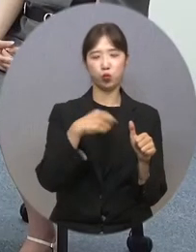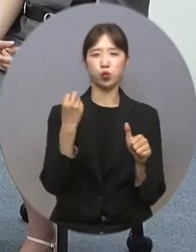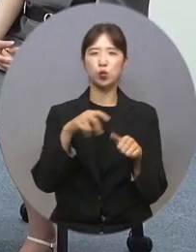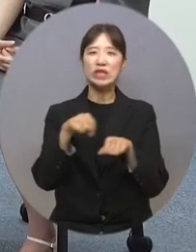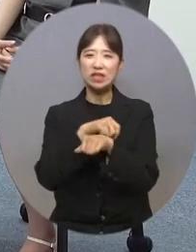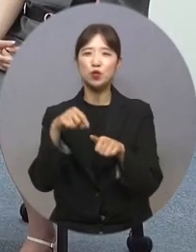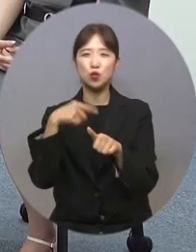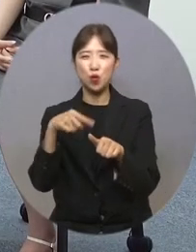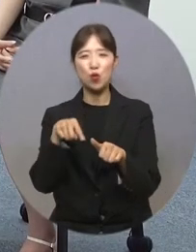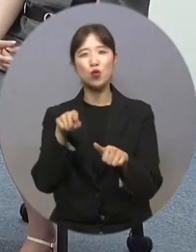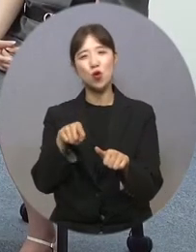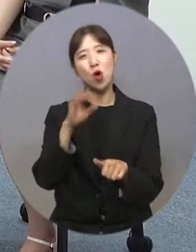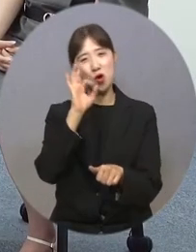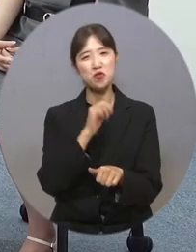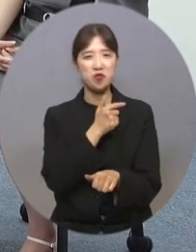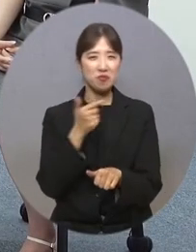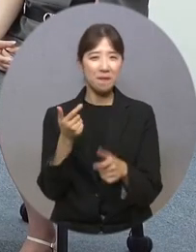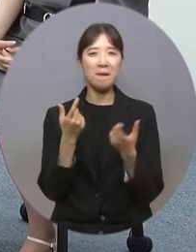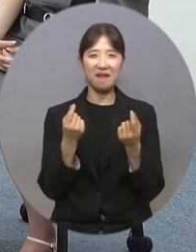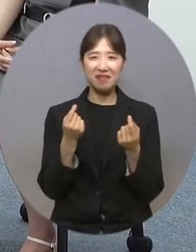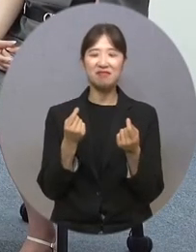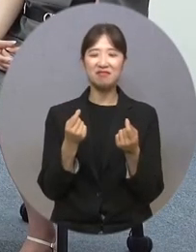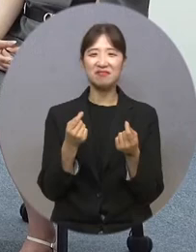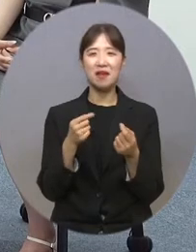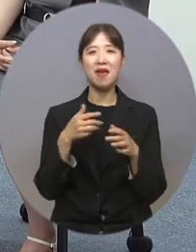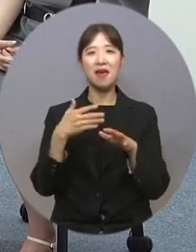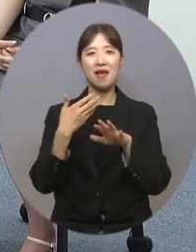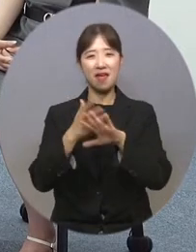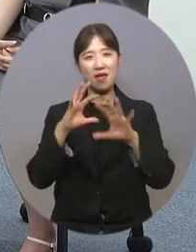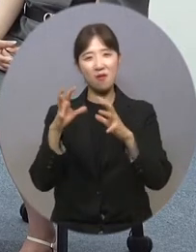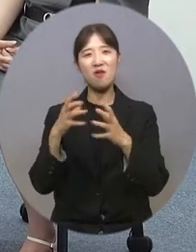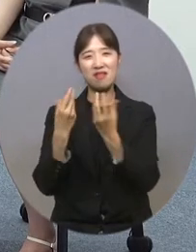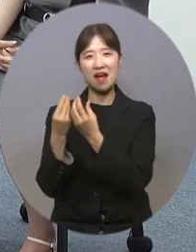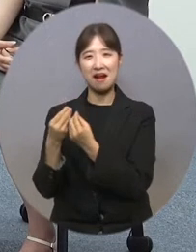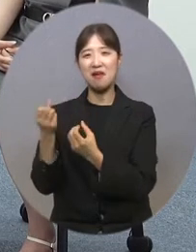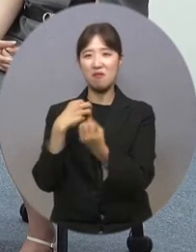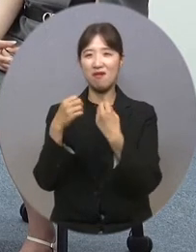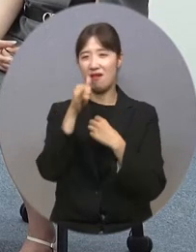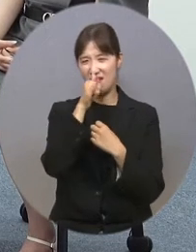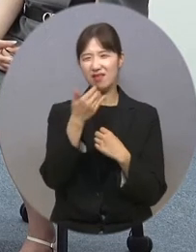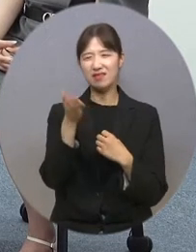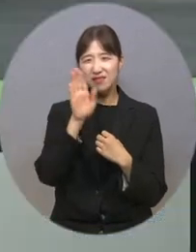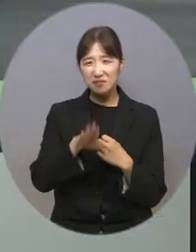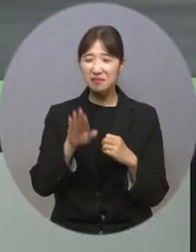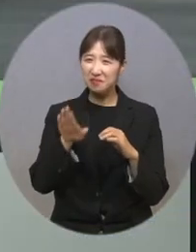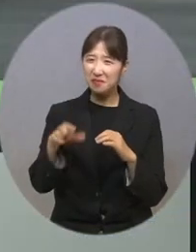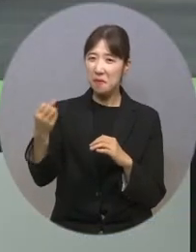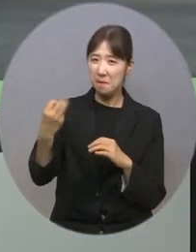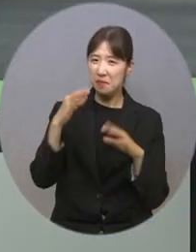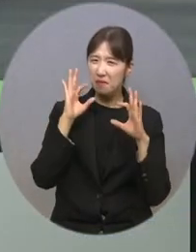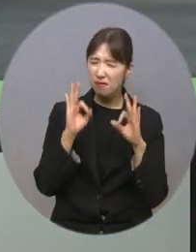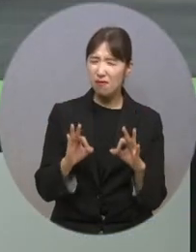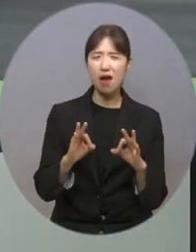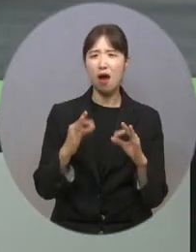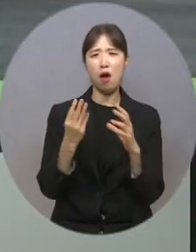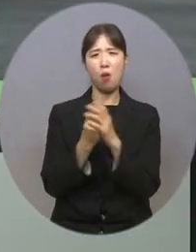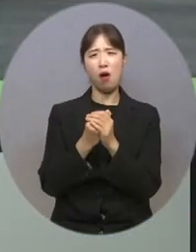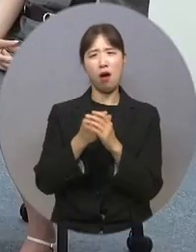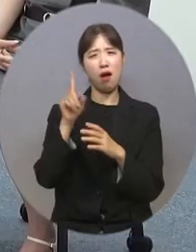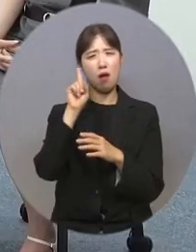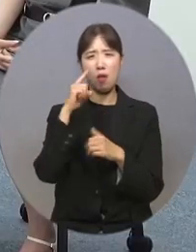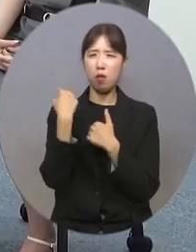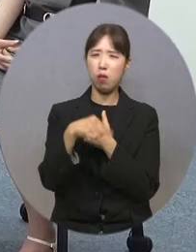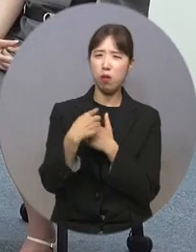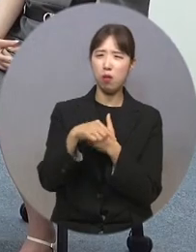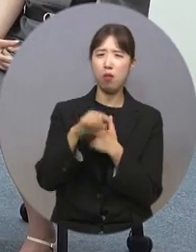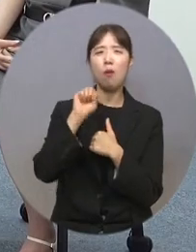중요한 것은 그 어떤 것도 아직까지는 완벽한 환경을 줄 수 없는게 좀 현실이 잖아요 우리 지원 이미 얘길 만들어